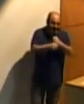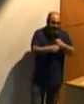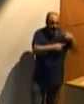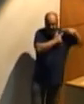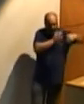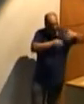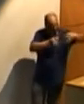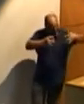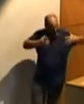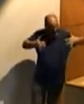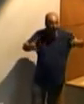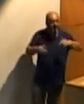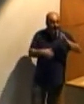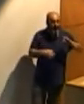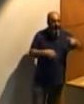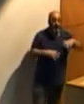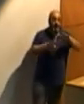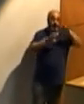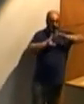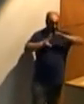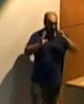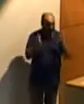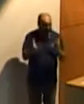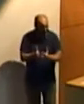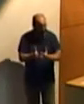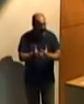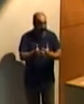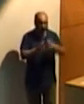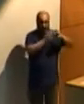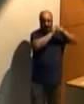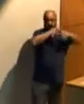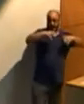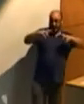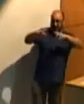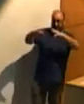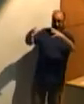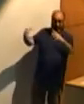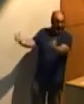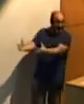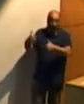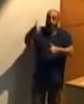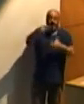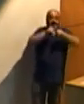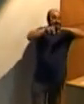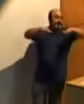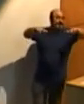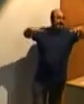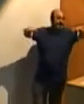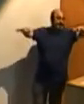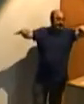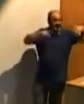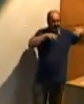ce devenir de la matière mais sur une planète au fin fond de nulle part il y à 3 6 3 8